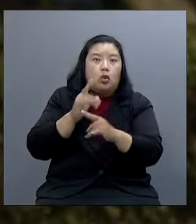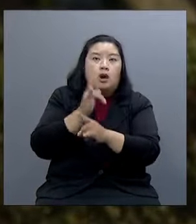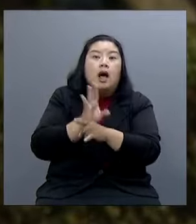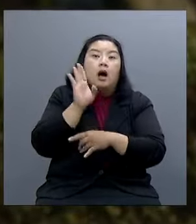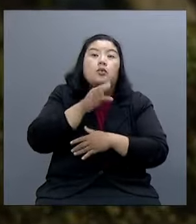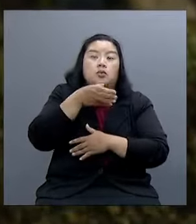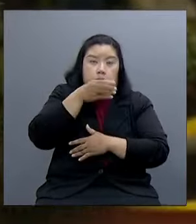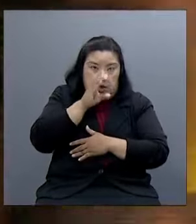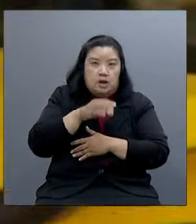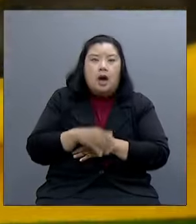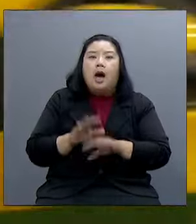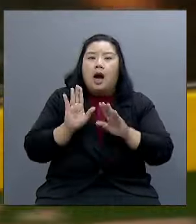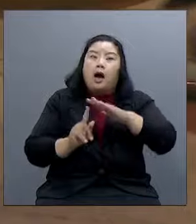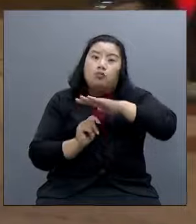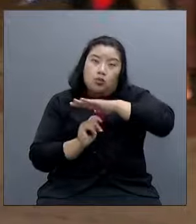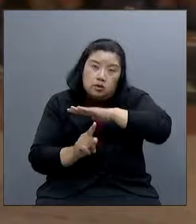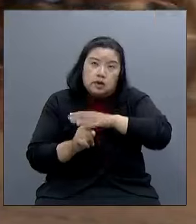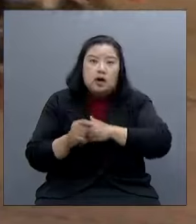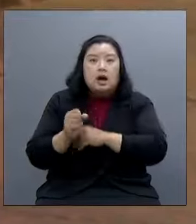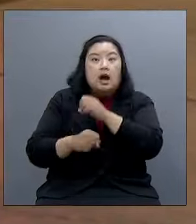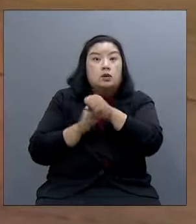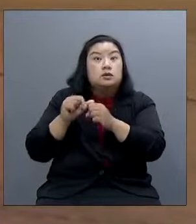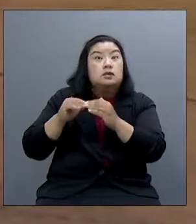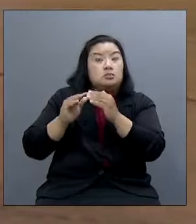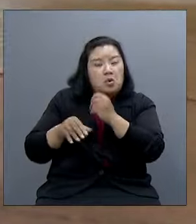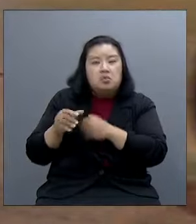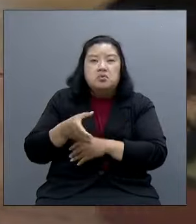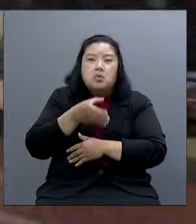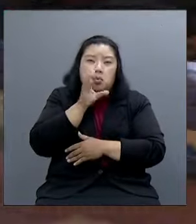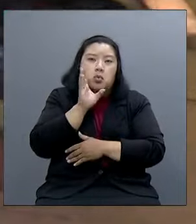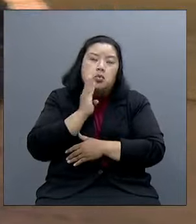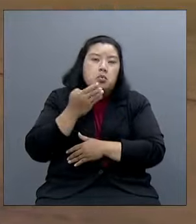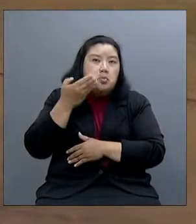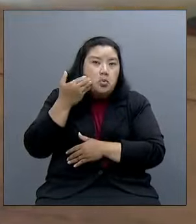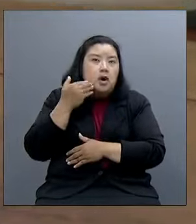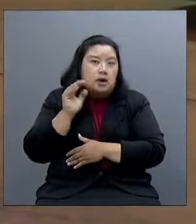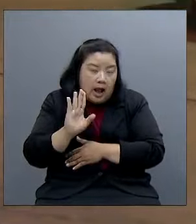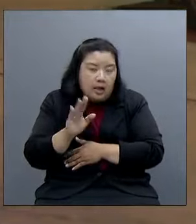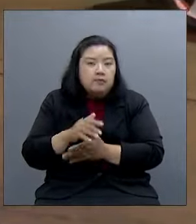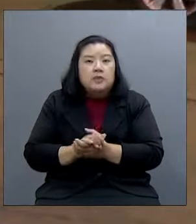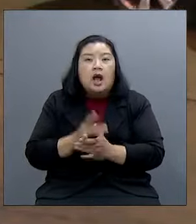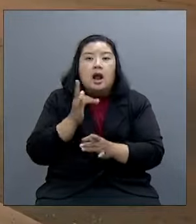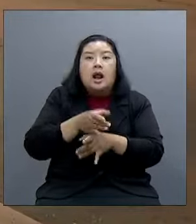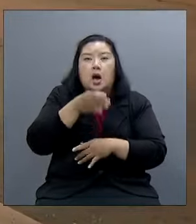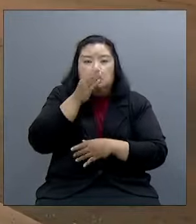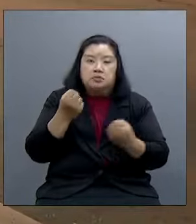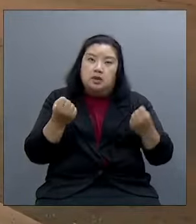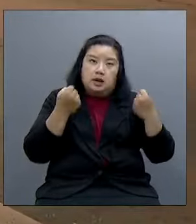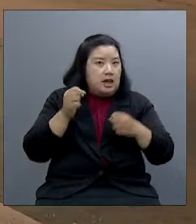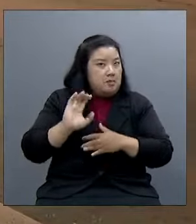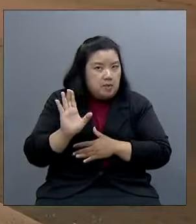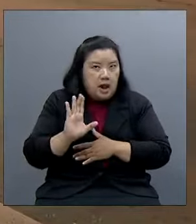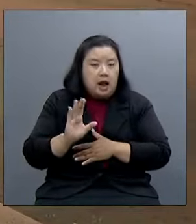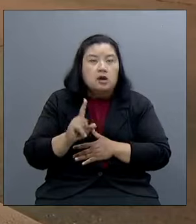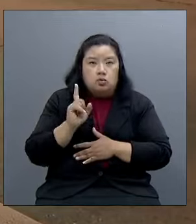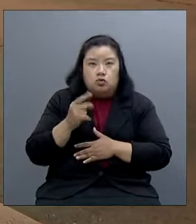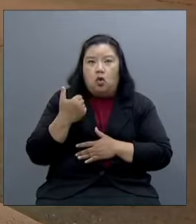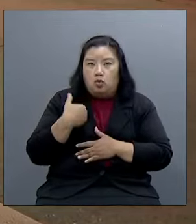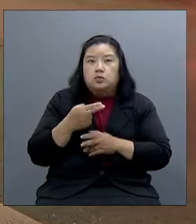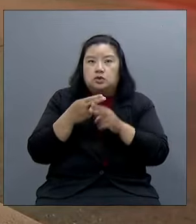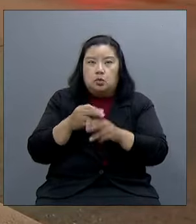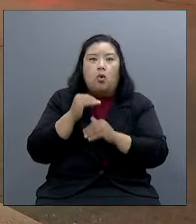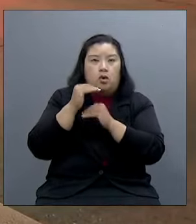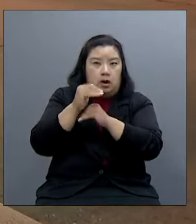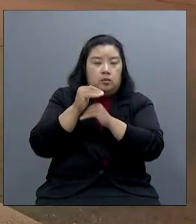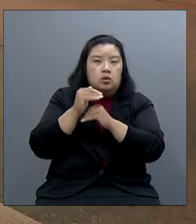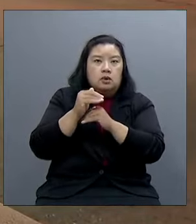จาะจงเด็กและเยาวชนที่มีอายุต่ำกว่า20ปีห้ามโฆษณาที่อวดอ้างสรรพคุณโดยกำหนดขอบเขตเนื้อหาที่สามารถใช้โฆษณาให้ชัด